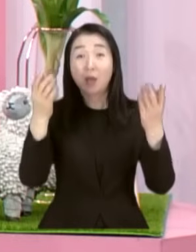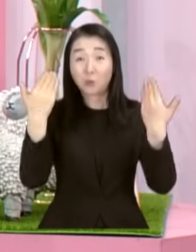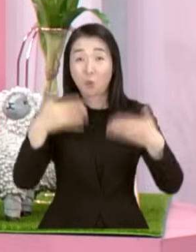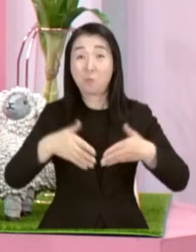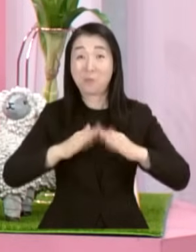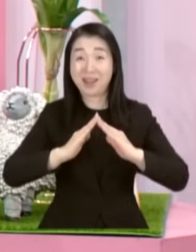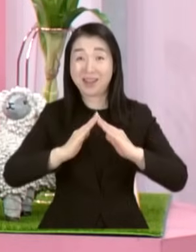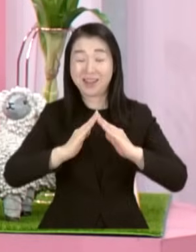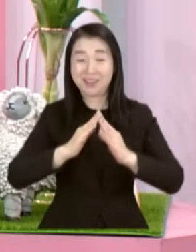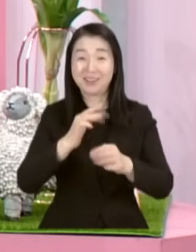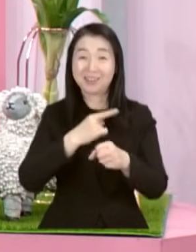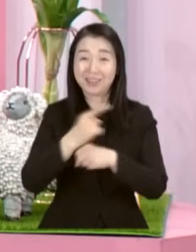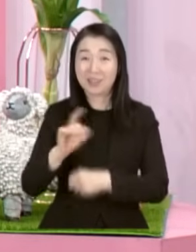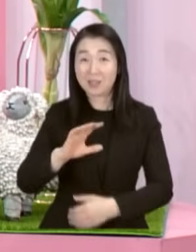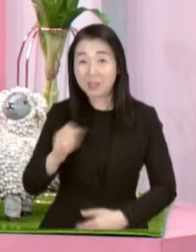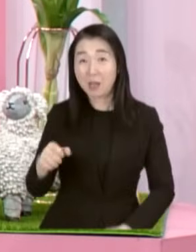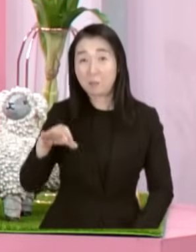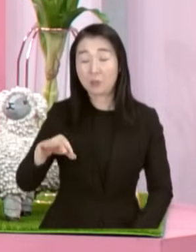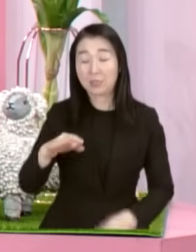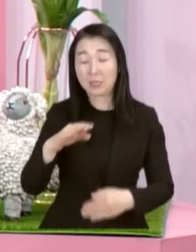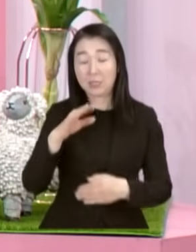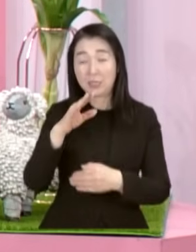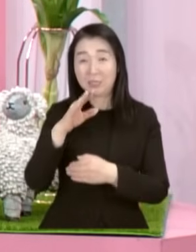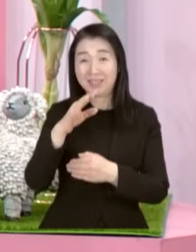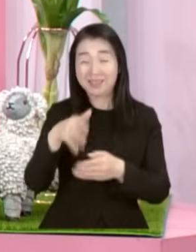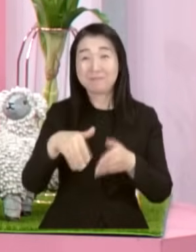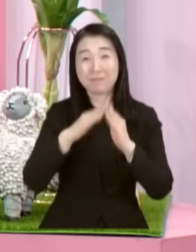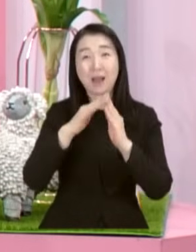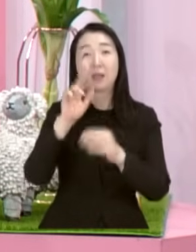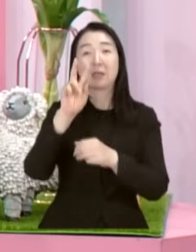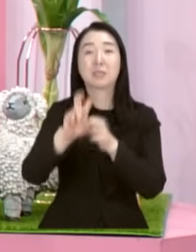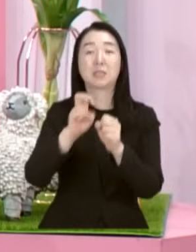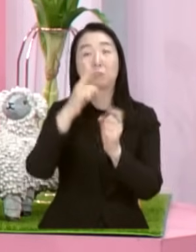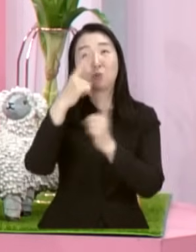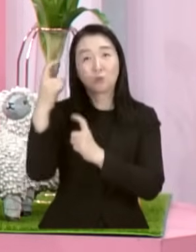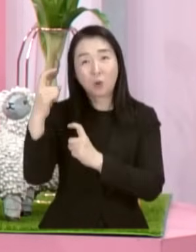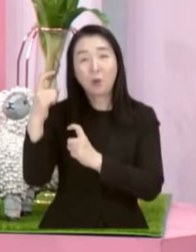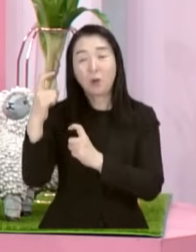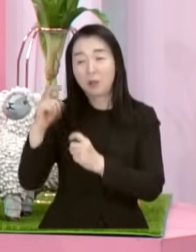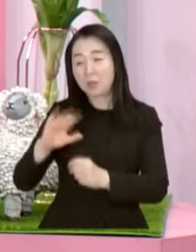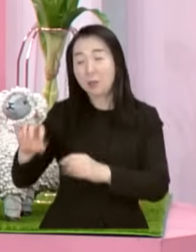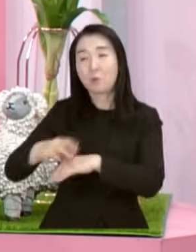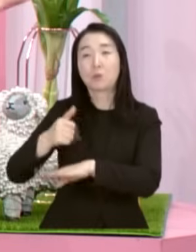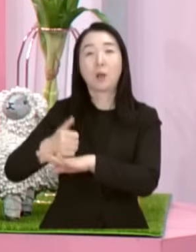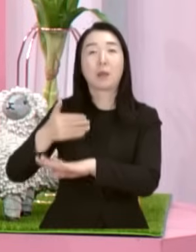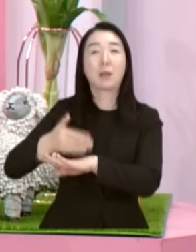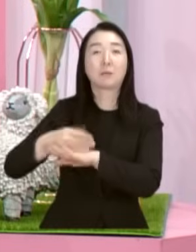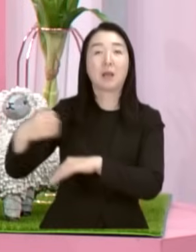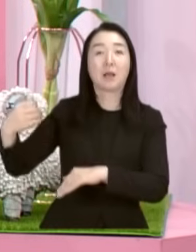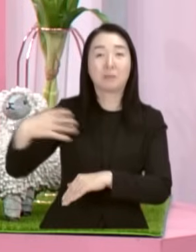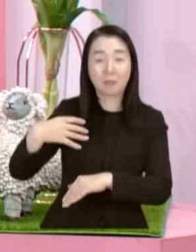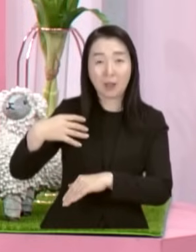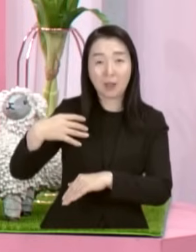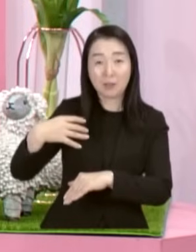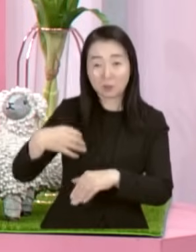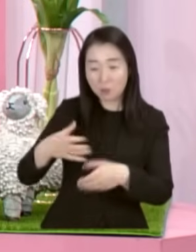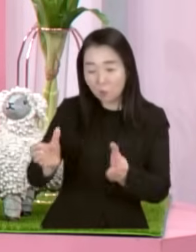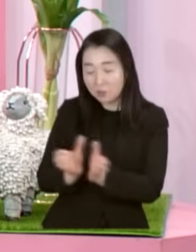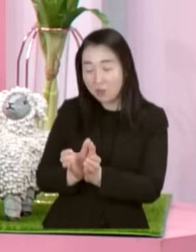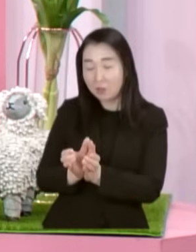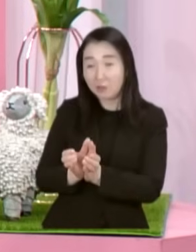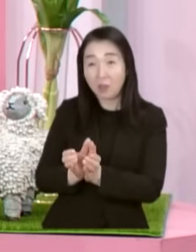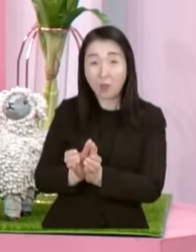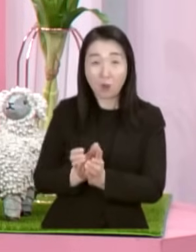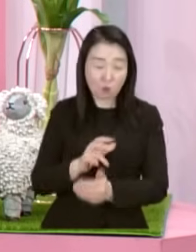아 내년이 캄보디아 창립 20주년인데 캄보디아 국왕이 너무 감사하다고 캄보디아 원장에게 훈장을